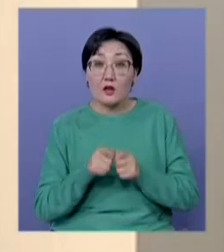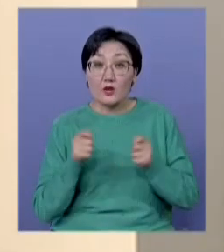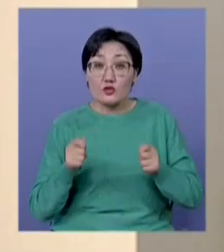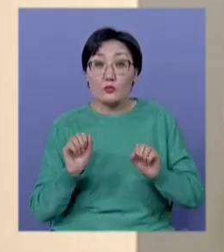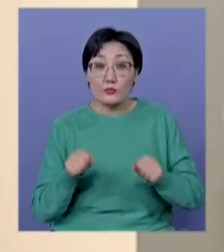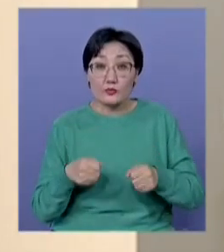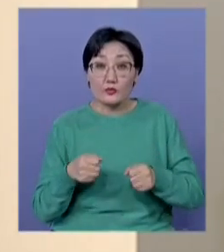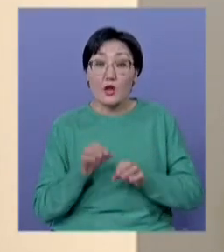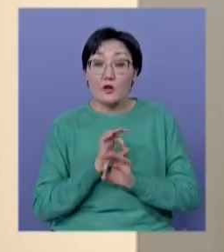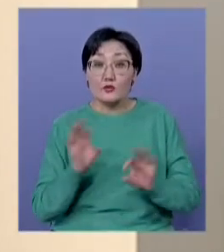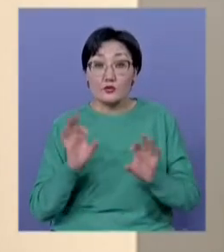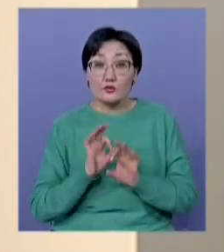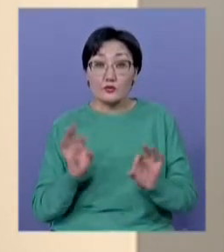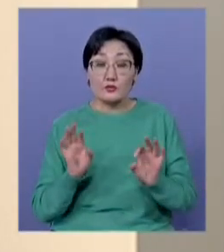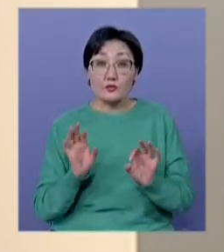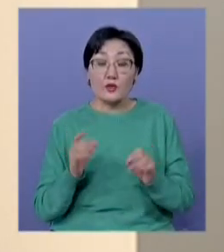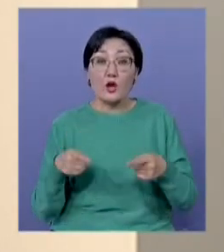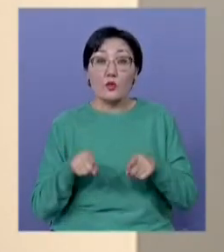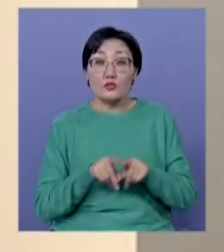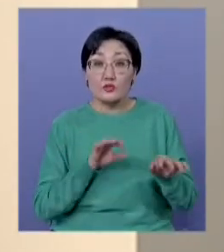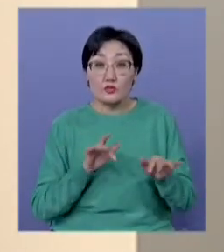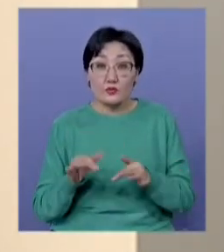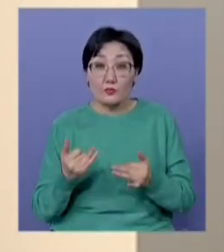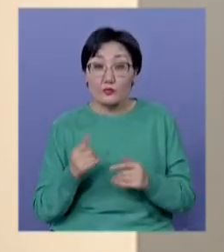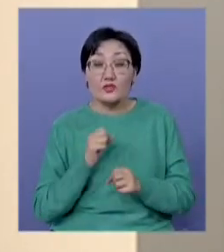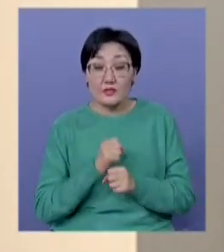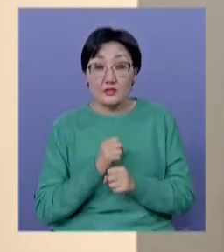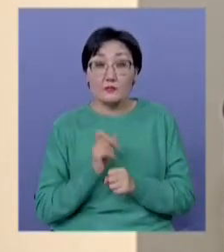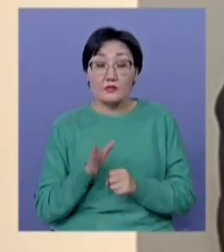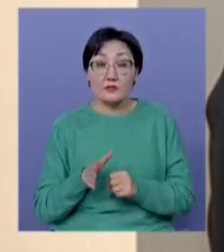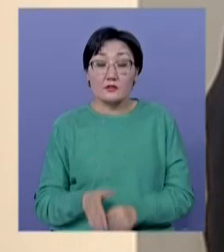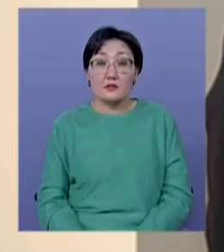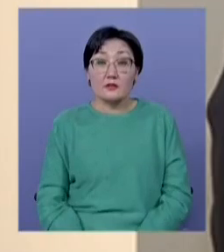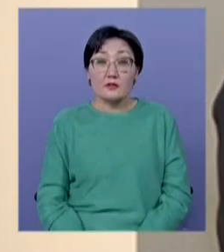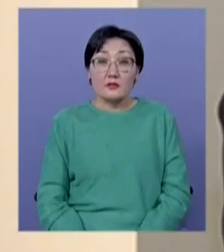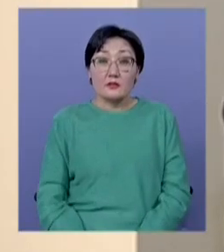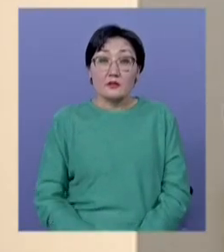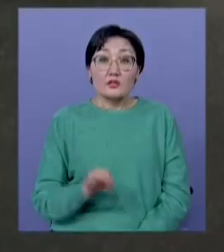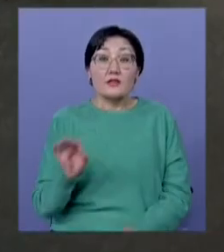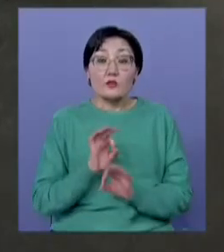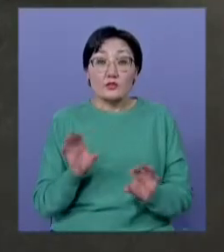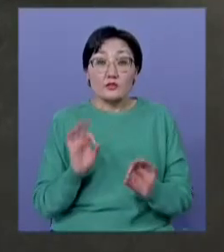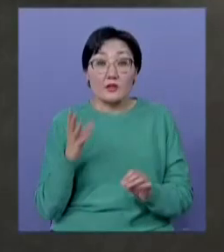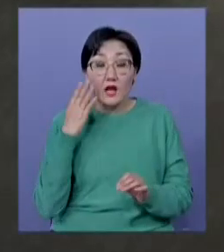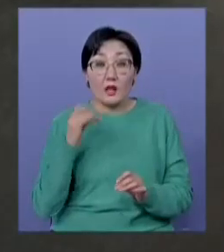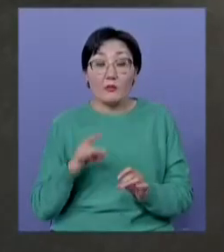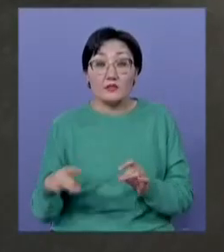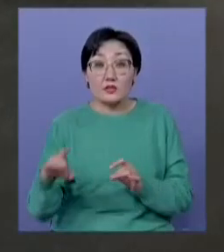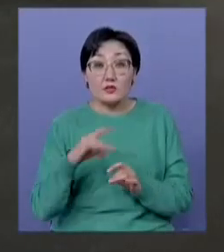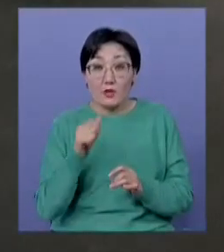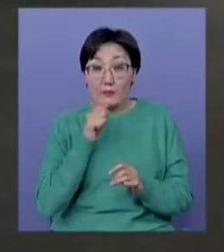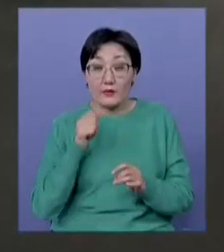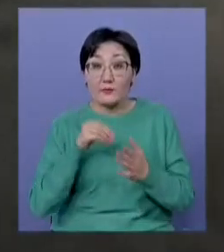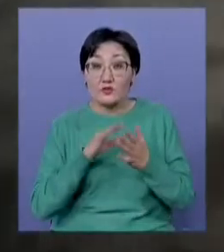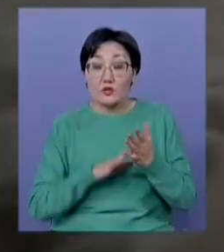мүмкіндігін түсіндіру осындай жұмыстарын біз бүгін жасаймыз. Және түсіндіреміз. Алмалы ауданында пробация